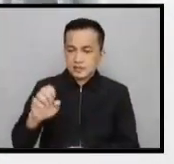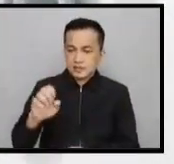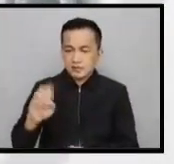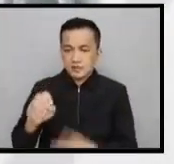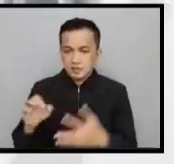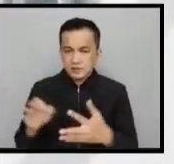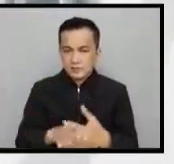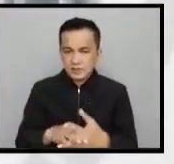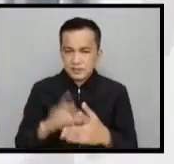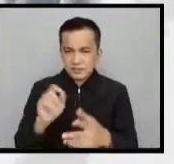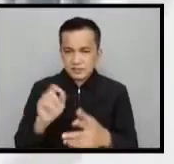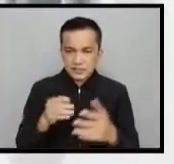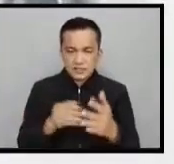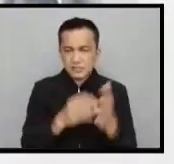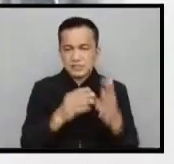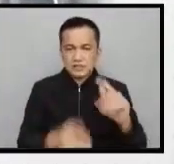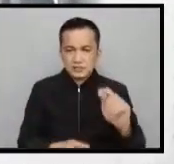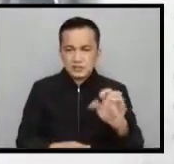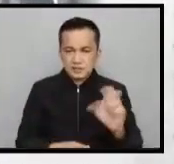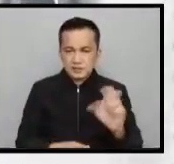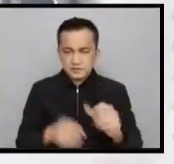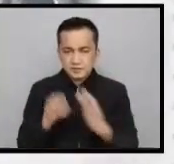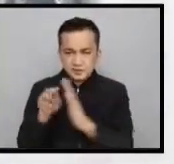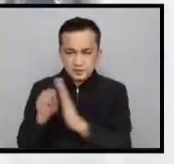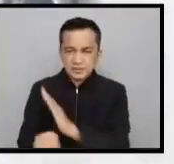Against Teves yes. For murder. Of course.